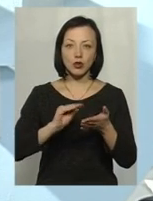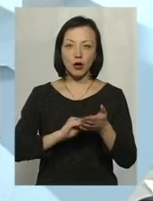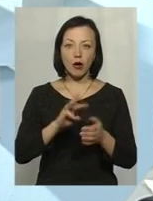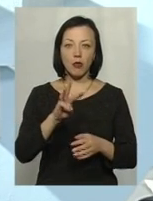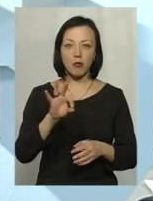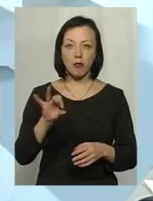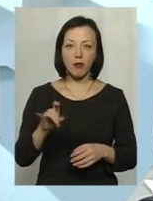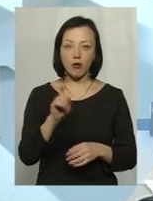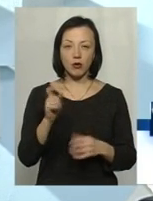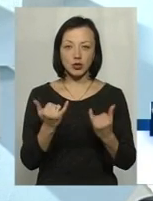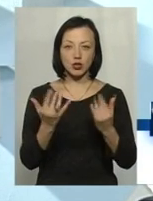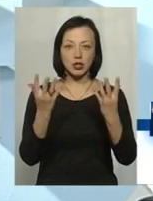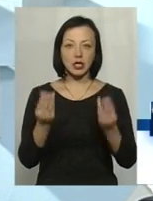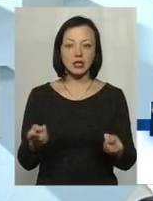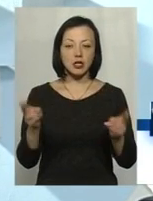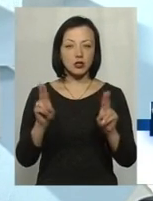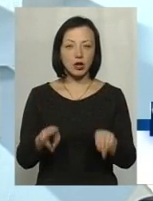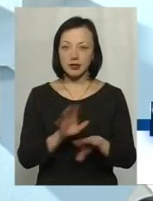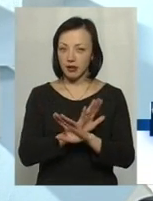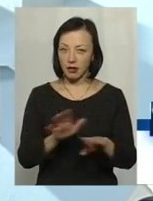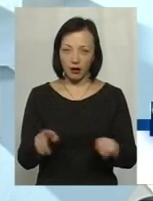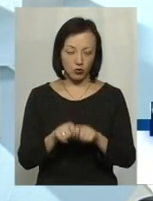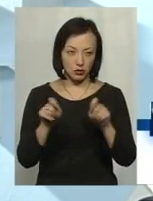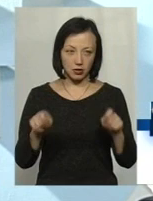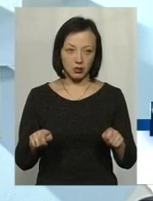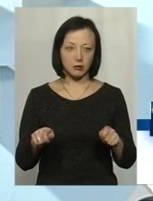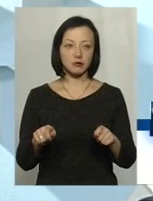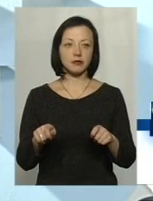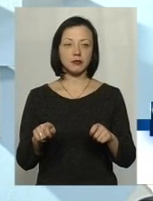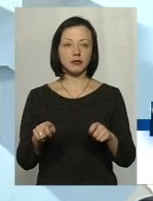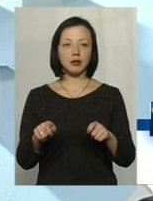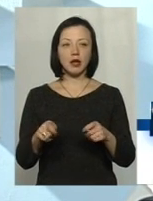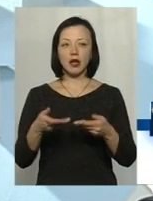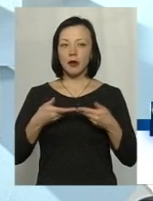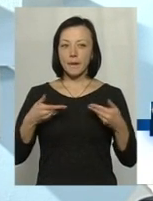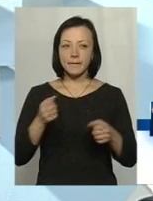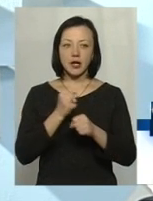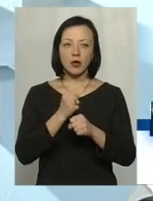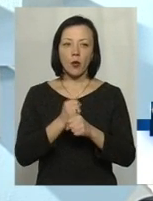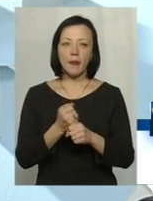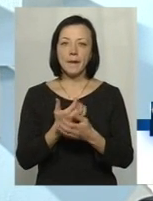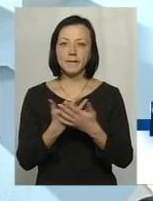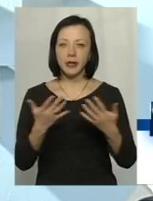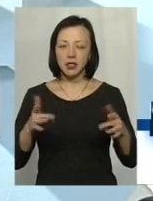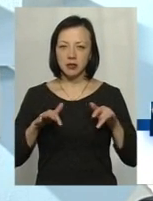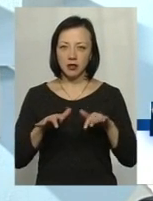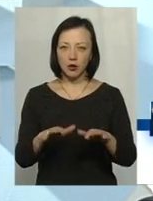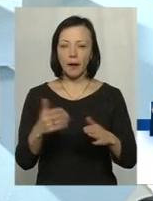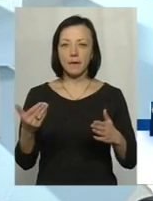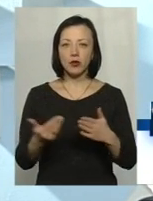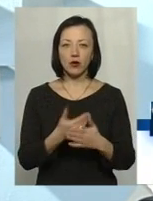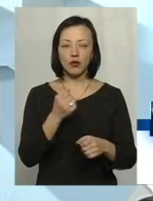Мороз на сьогоднішній день залишається нерозкритими. Нами вживається ряд організаційних заходів, поновлена